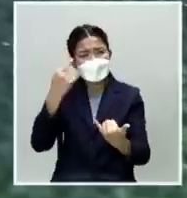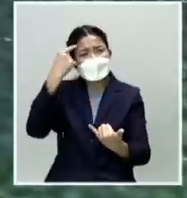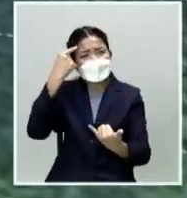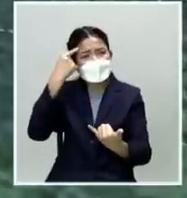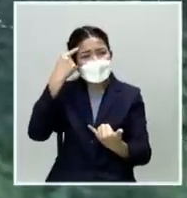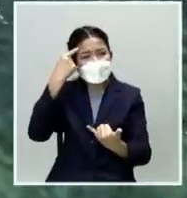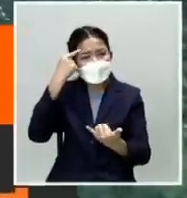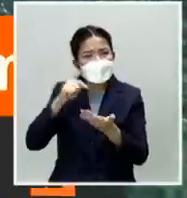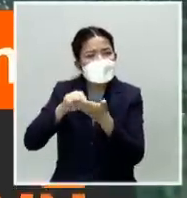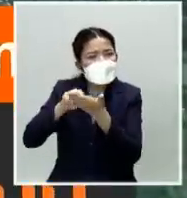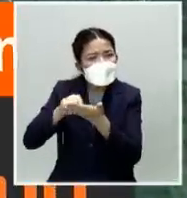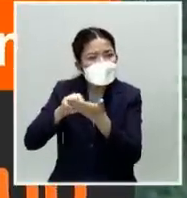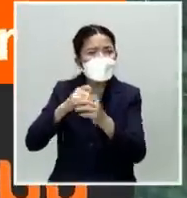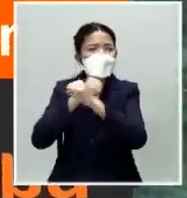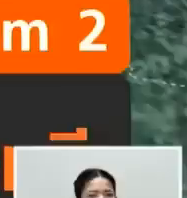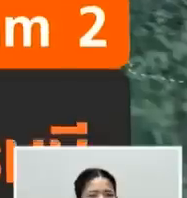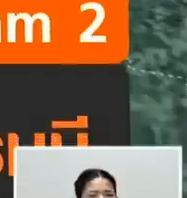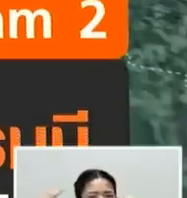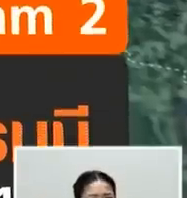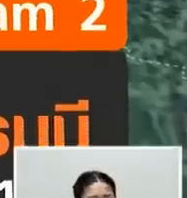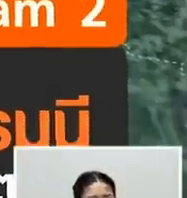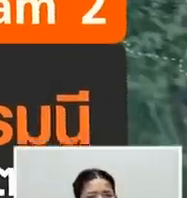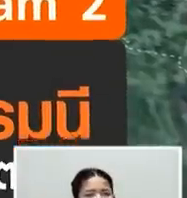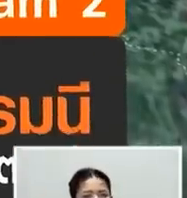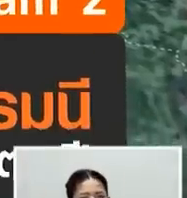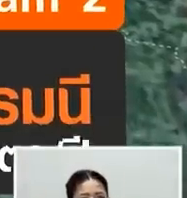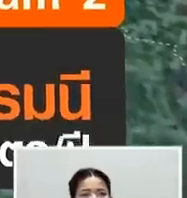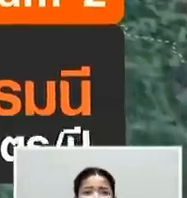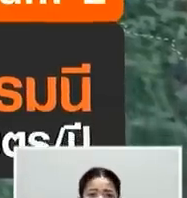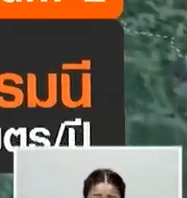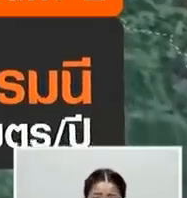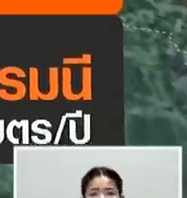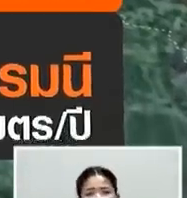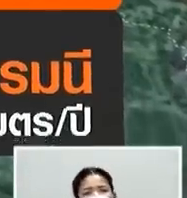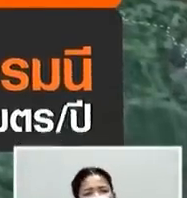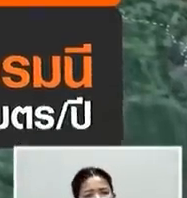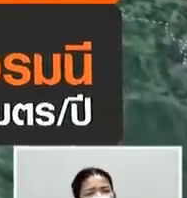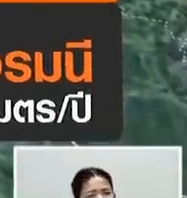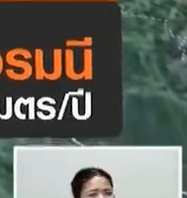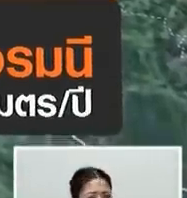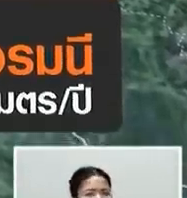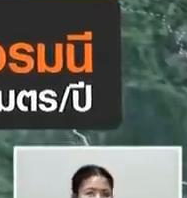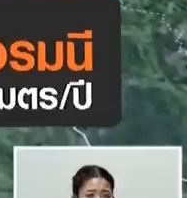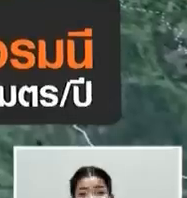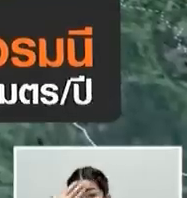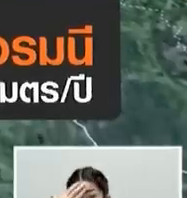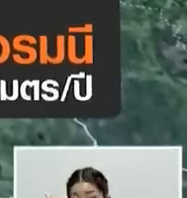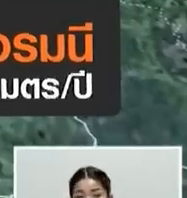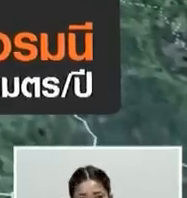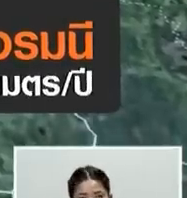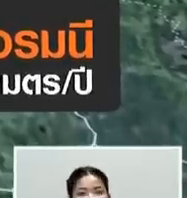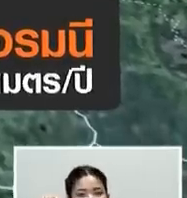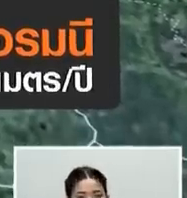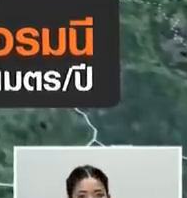ได้ทั้งตัวต่อรองไม่ให้เกิดสงครามรัสเซียบุกยูเครนและเป็นตัวลงโทษรัสเซียด้วยหากว่ารัสเซียตัดสินใจบุกโจ